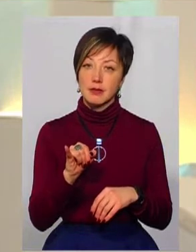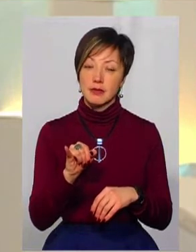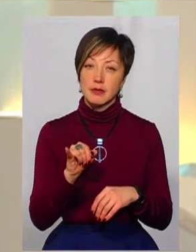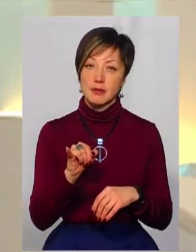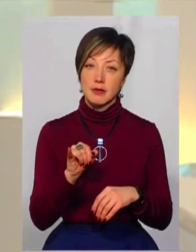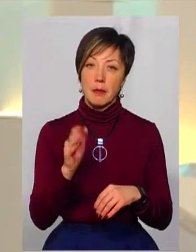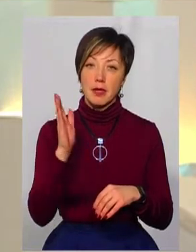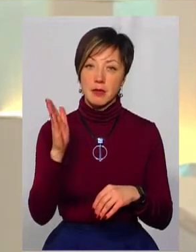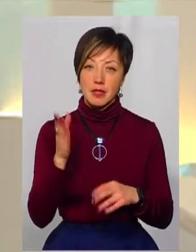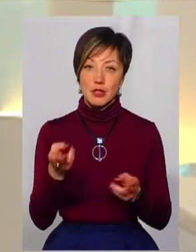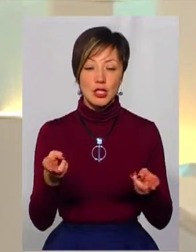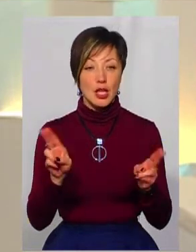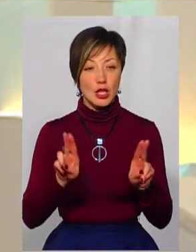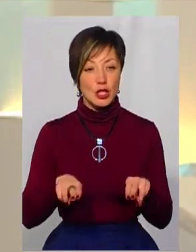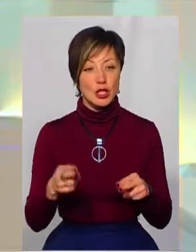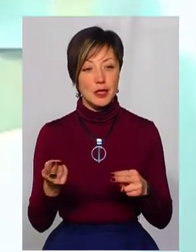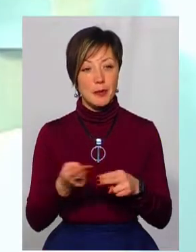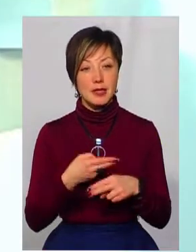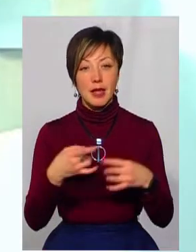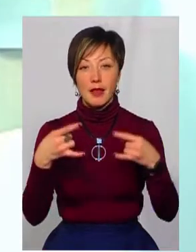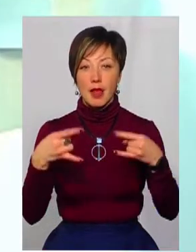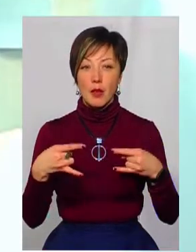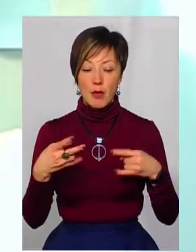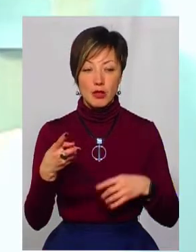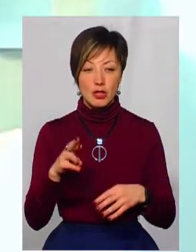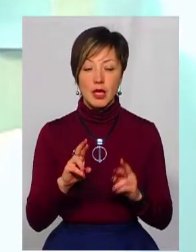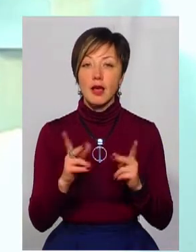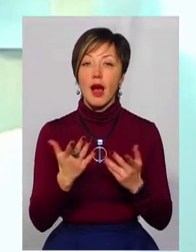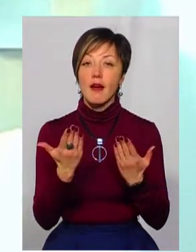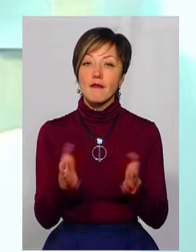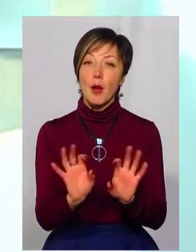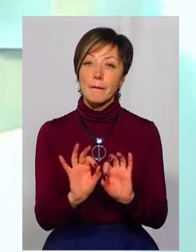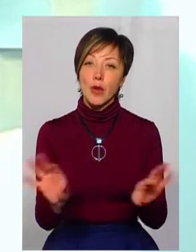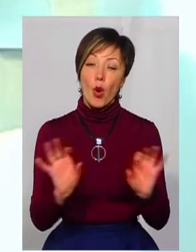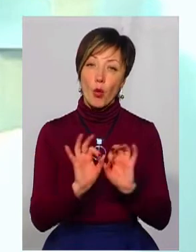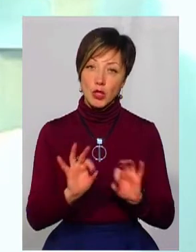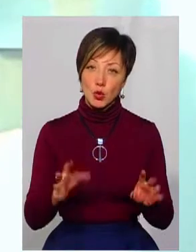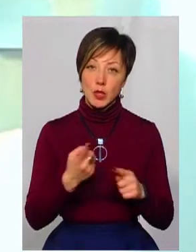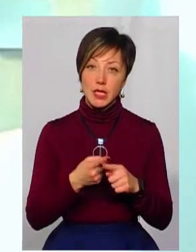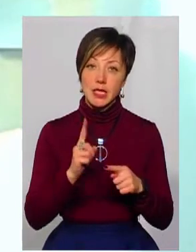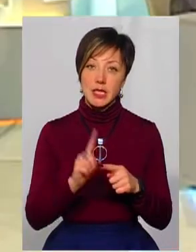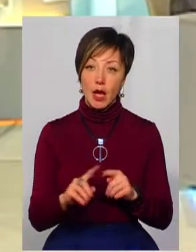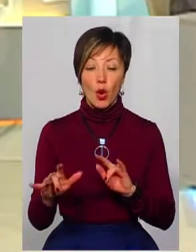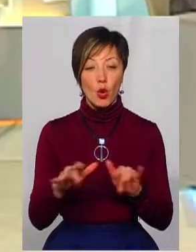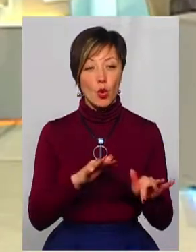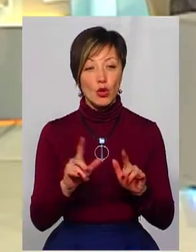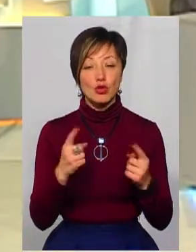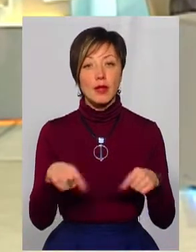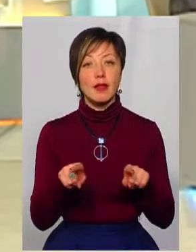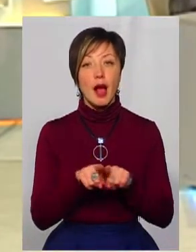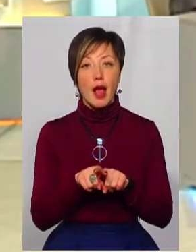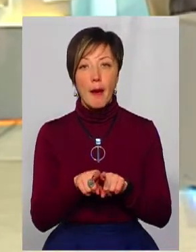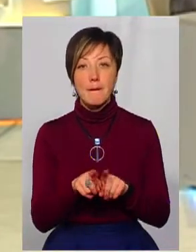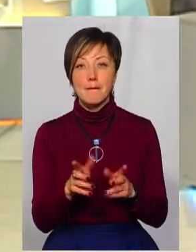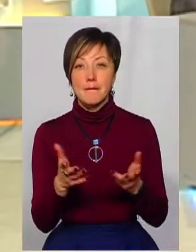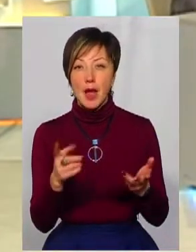їх на перспективу залишитися без телебачення. Як ви прокоментуєте цей крок і що таке піратство